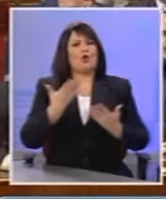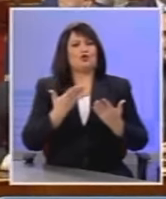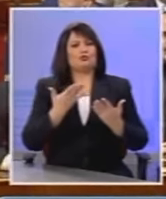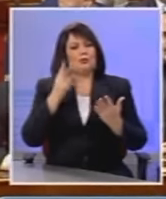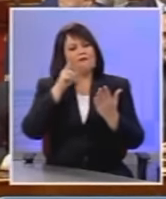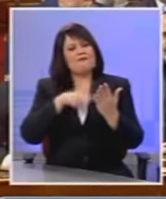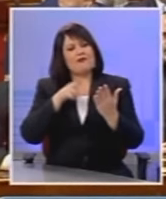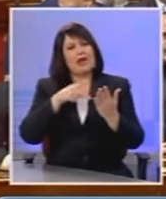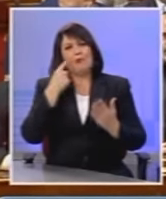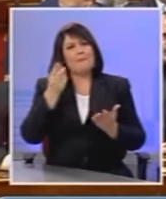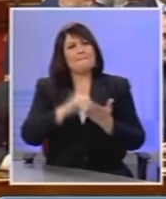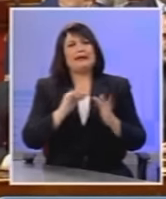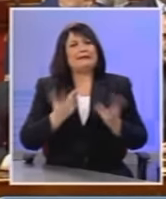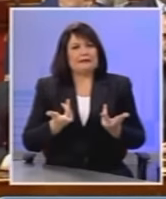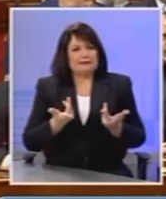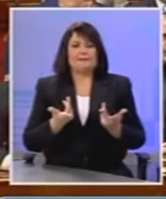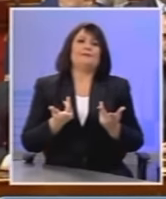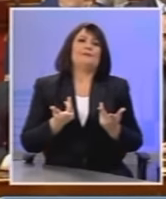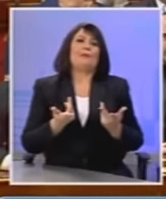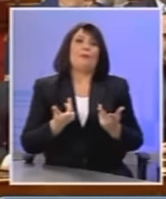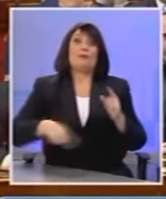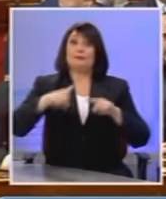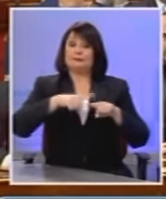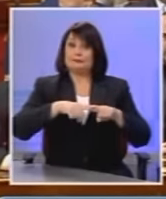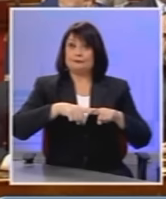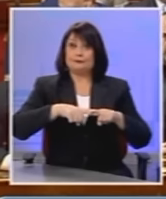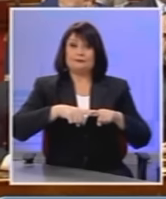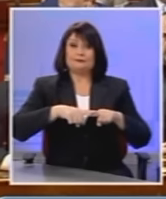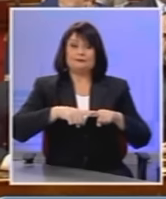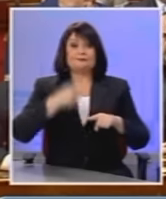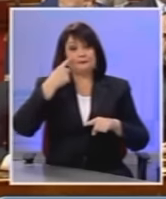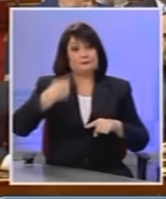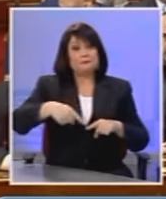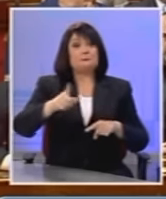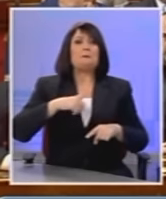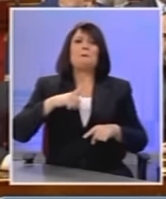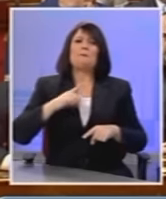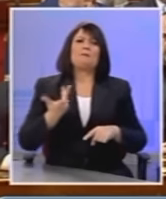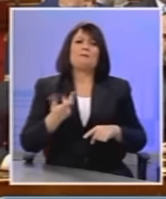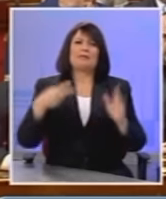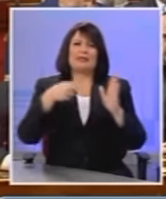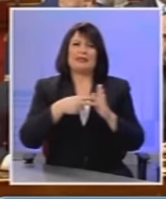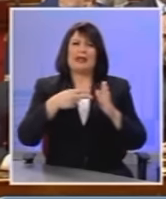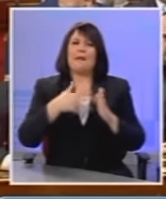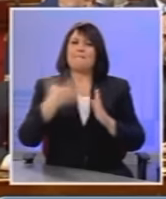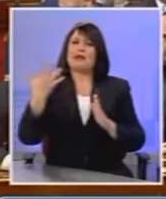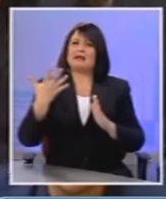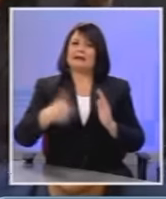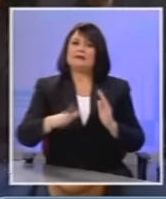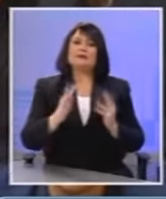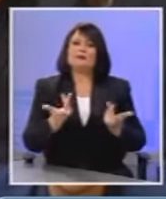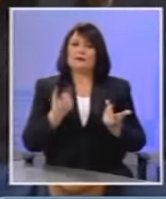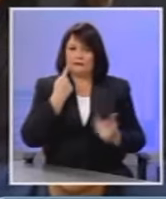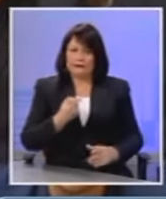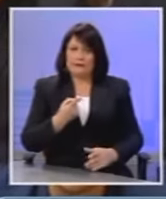2015, για μία ακόμη φορά βλέπουμε στη χώρα η πρόβλεψη του προϋπολογισμού του 2015 να,